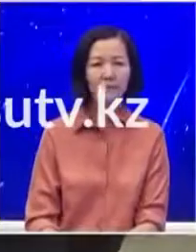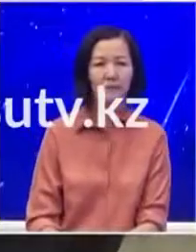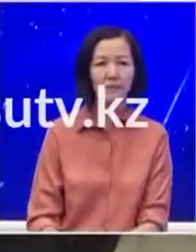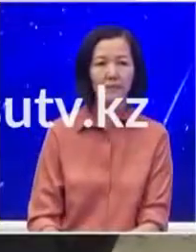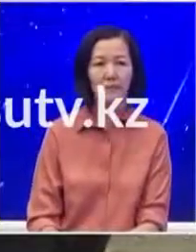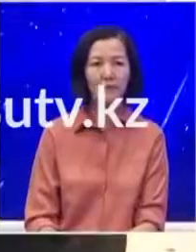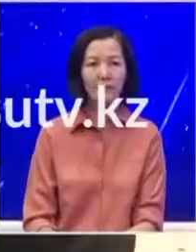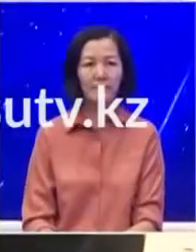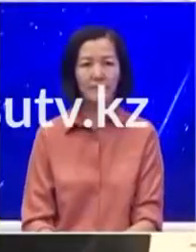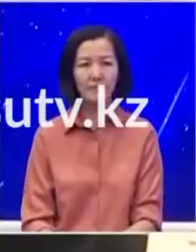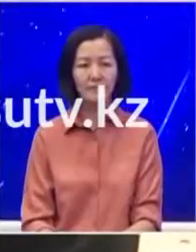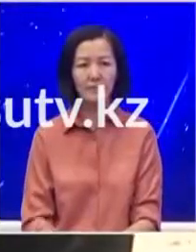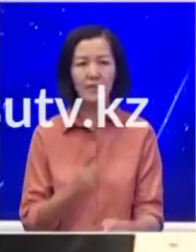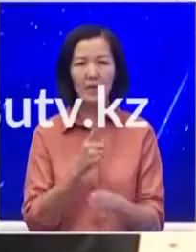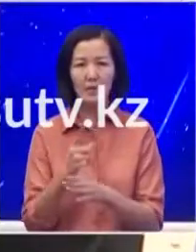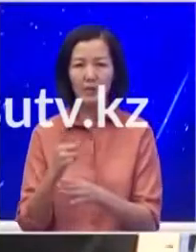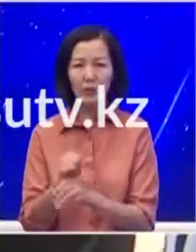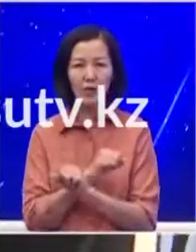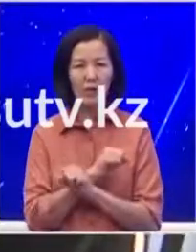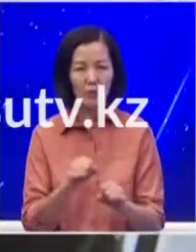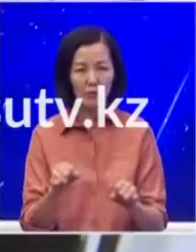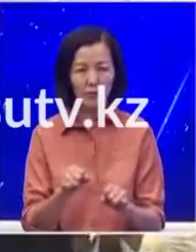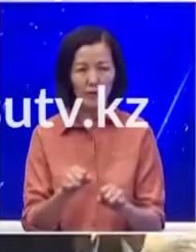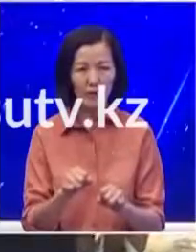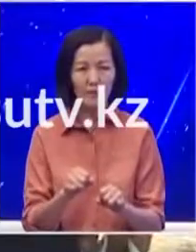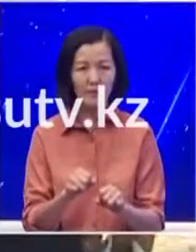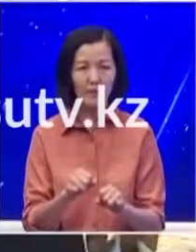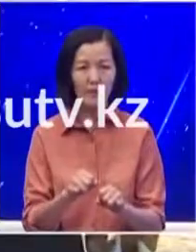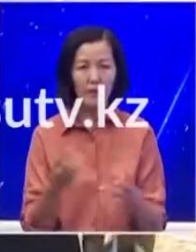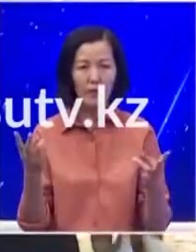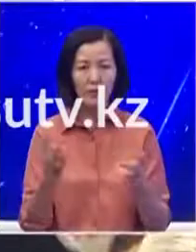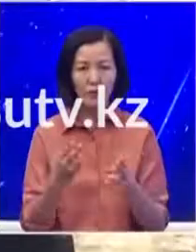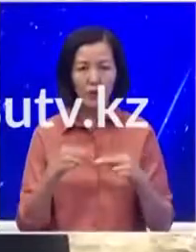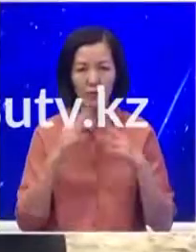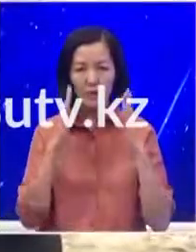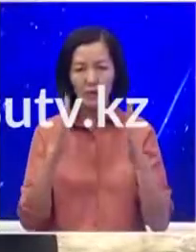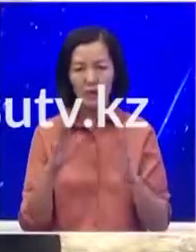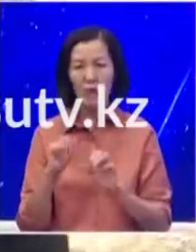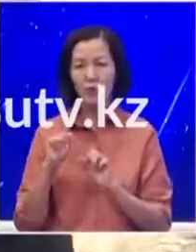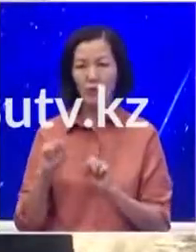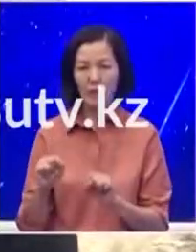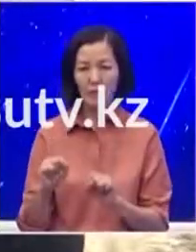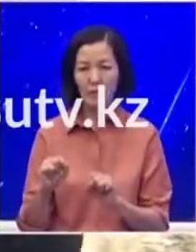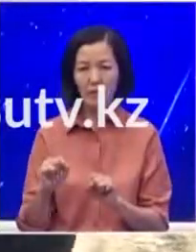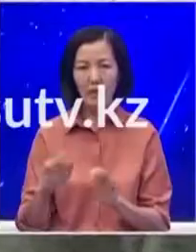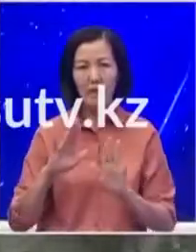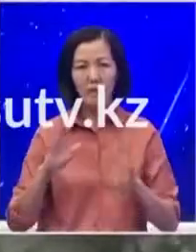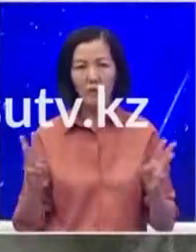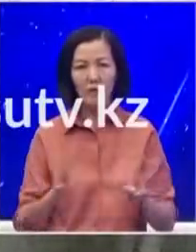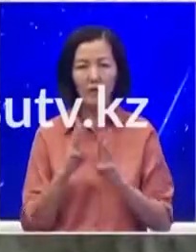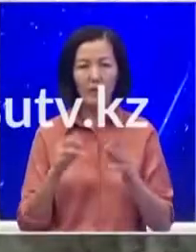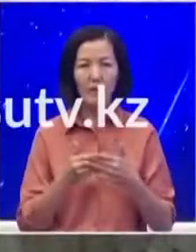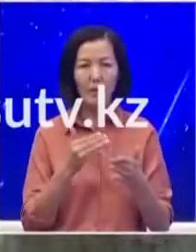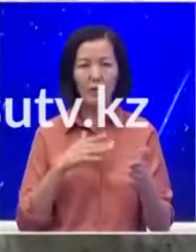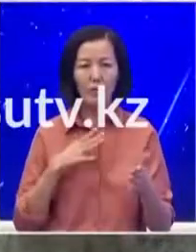Вообще запрещается разжигание костров. Нужно сжигать только специально отведенных местах. Если вы выше подняли, то там есть специально отведенных.